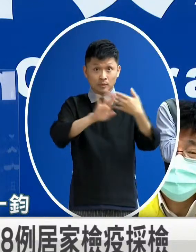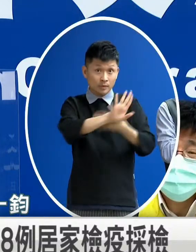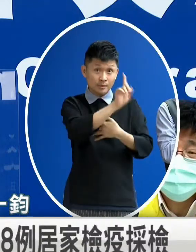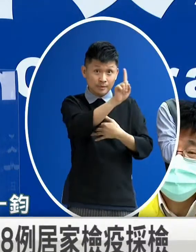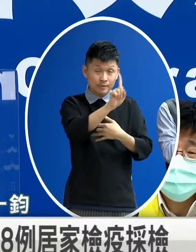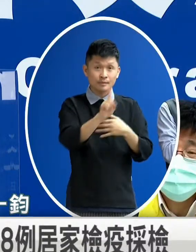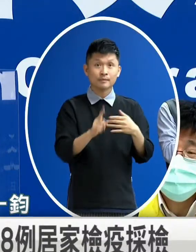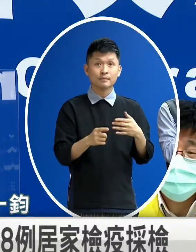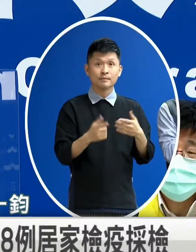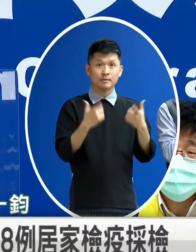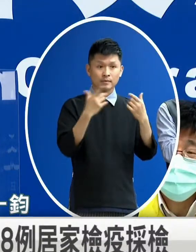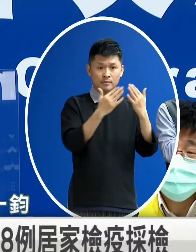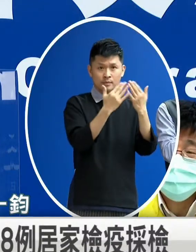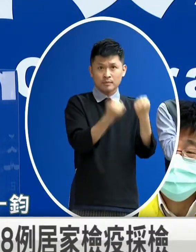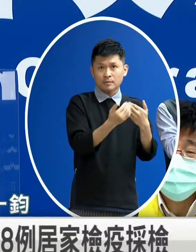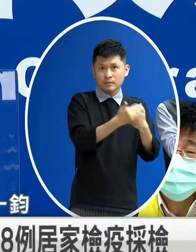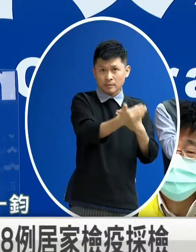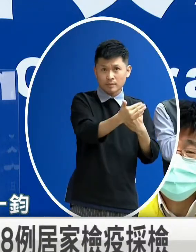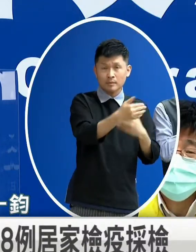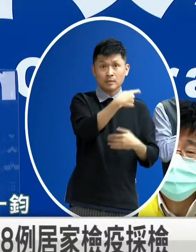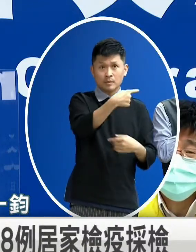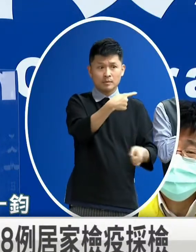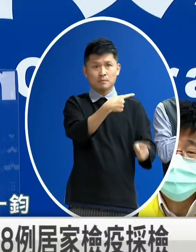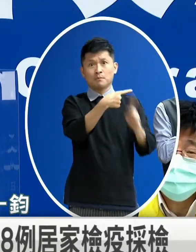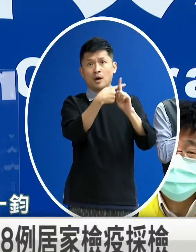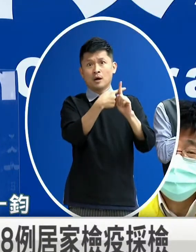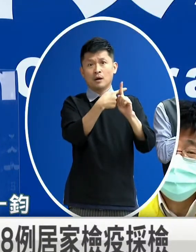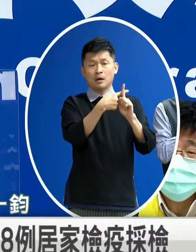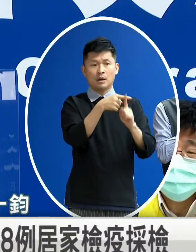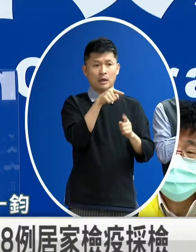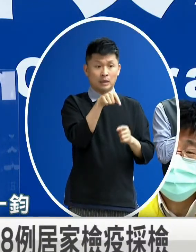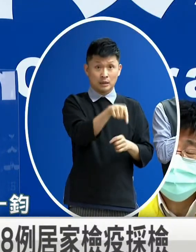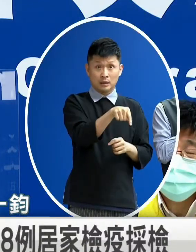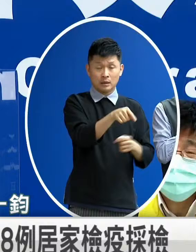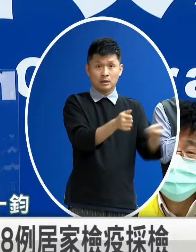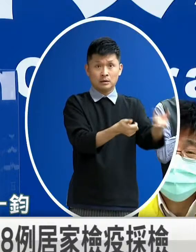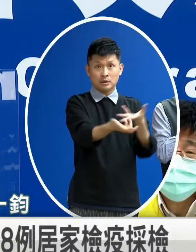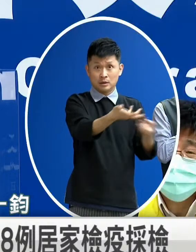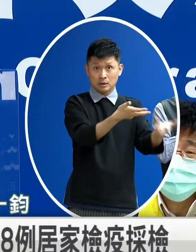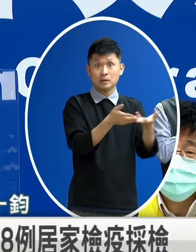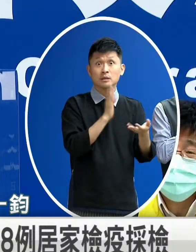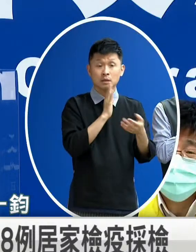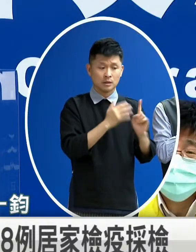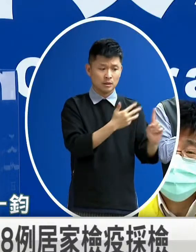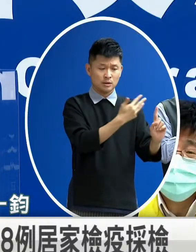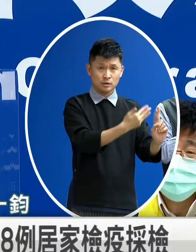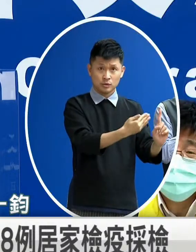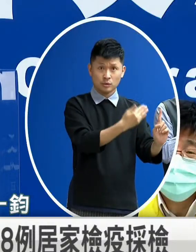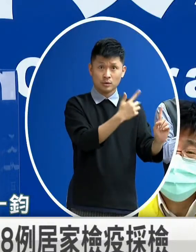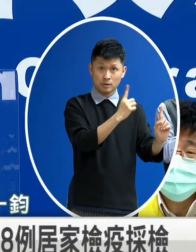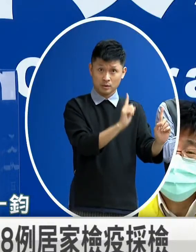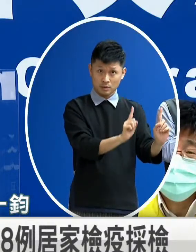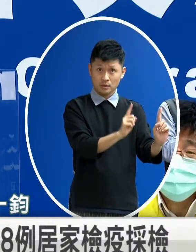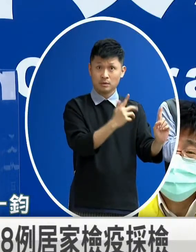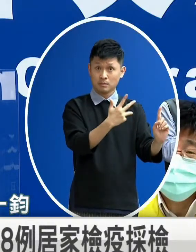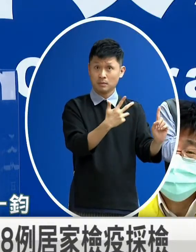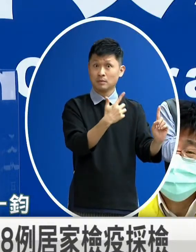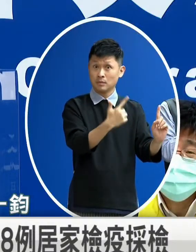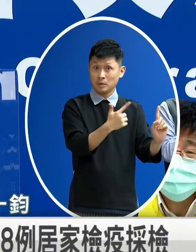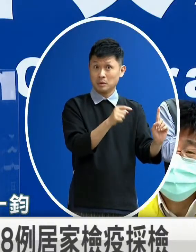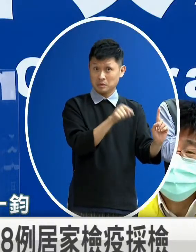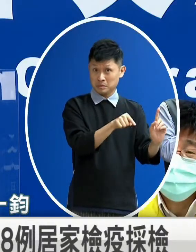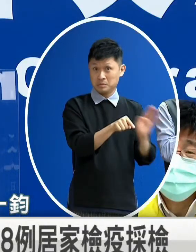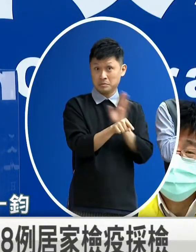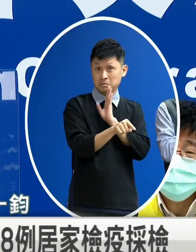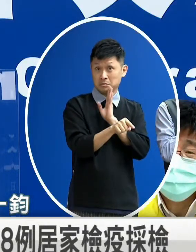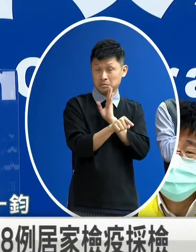家隔离阴转阳的这个高雄港群聚相关的一个个案哦，按这个19186。所以目前来讲，大概也